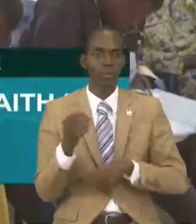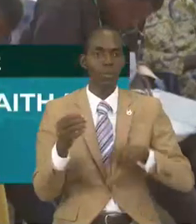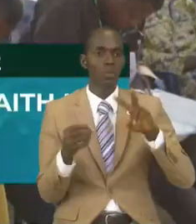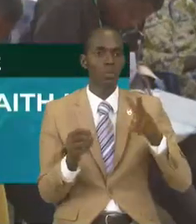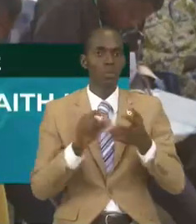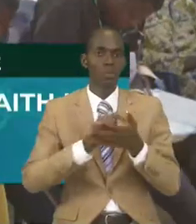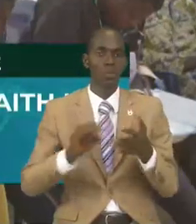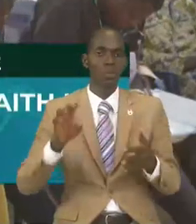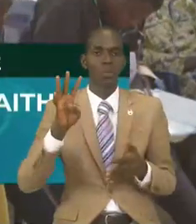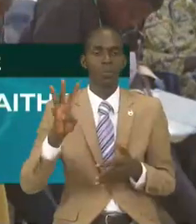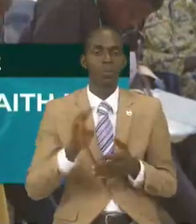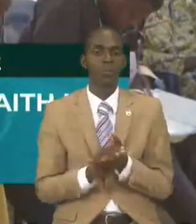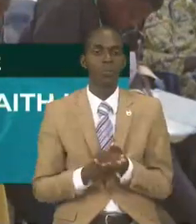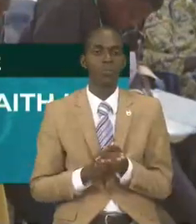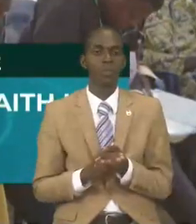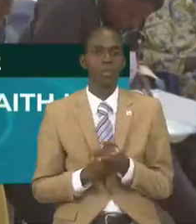verset